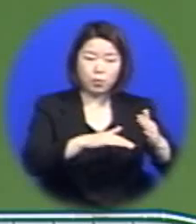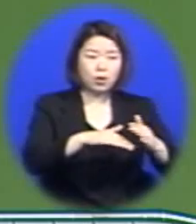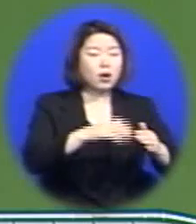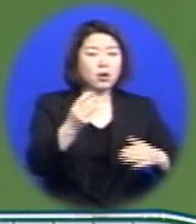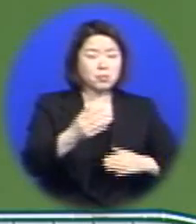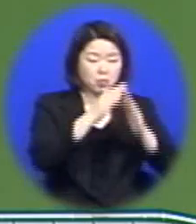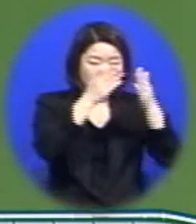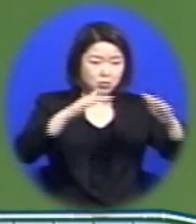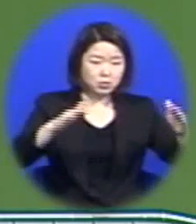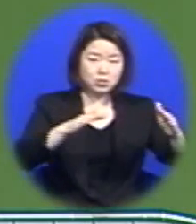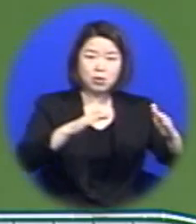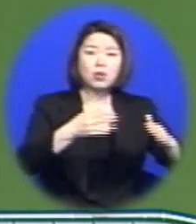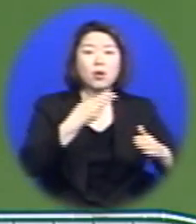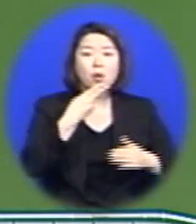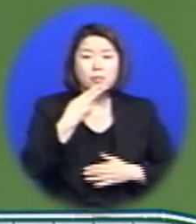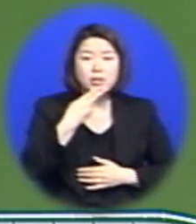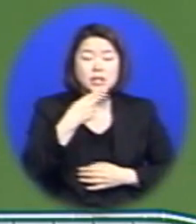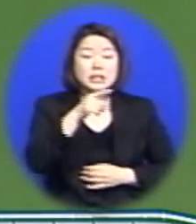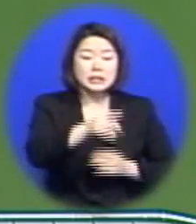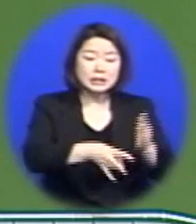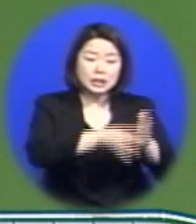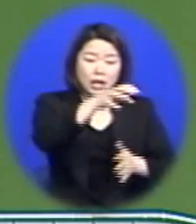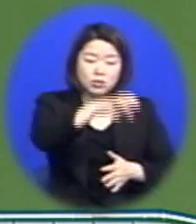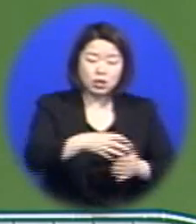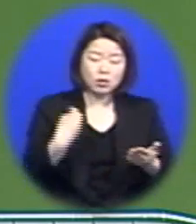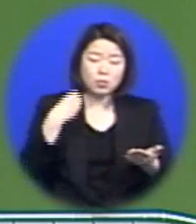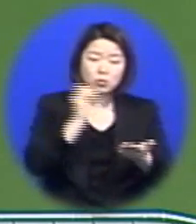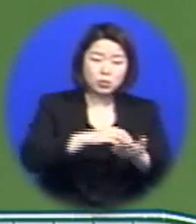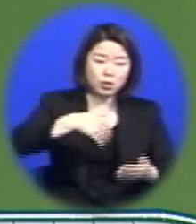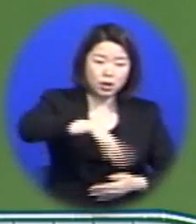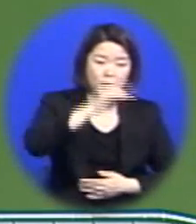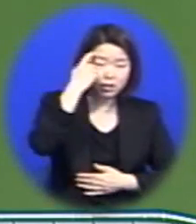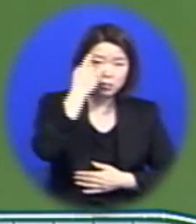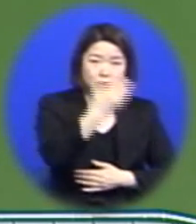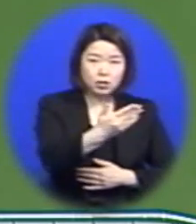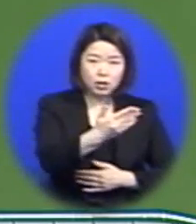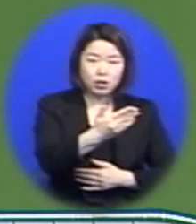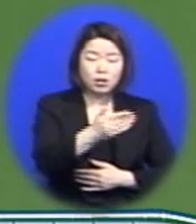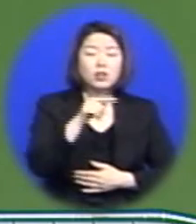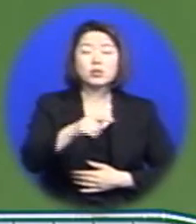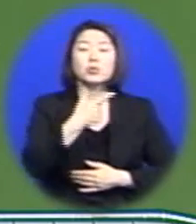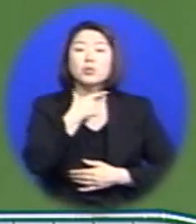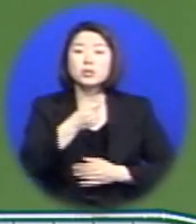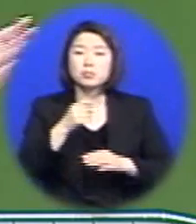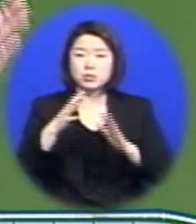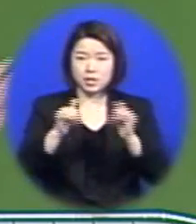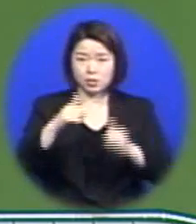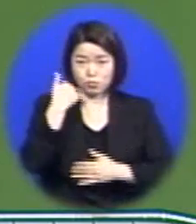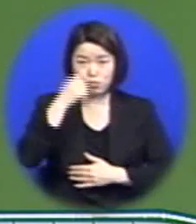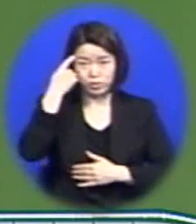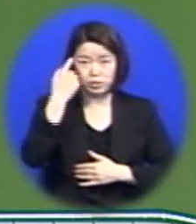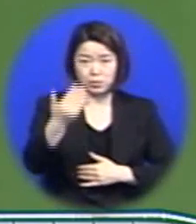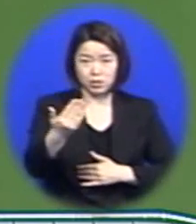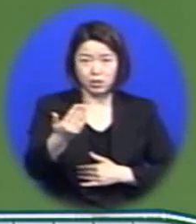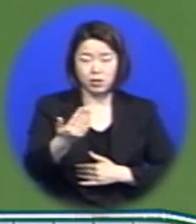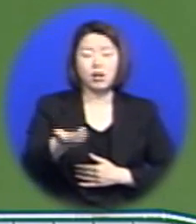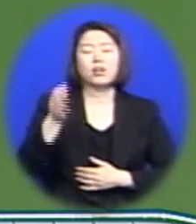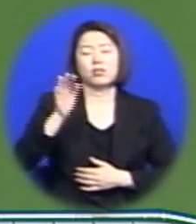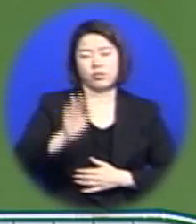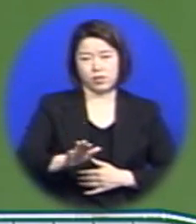없는 예루살렘으로 돌아가야 됩니까 돌아갈 사람이 누가 있겠어요 그런데 그들이 돌아간